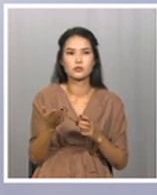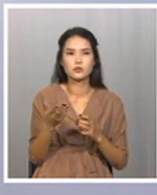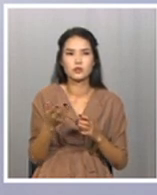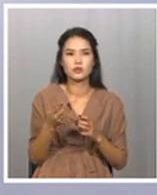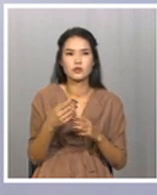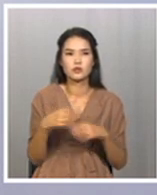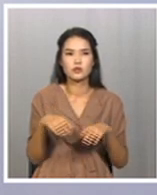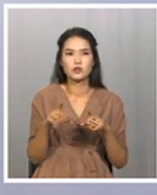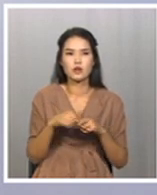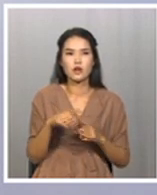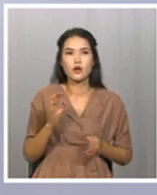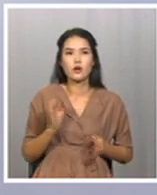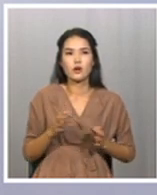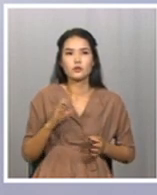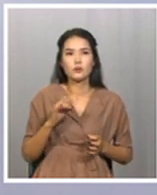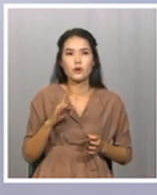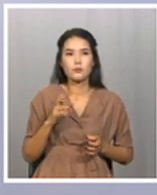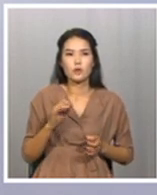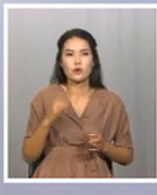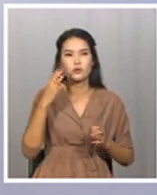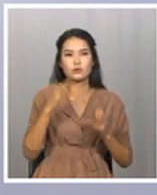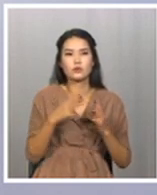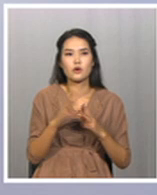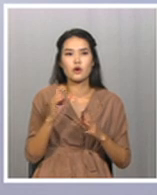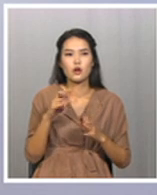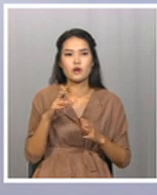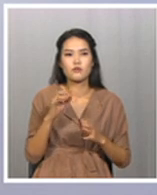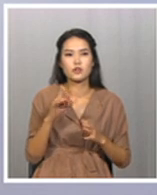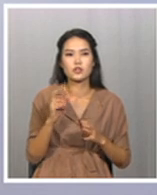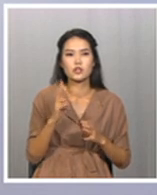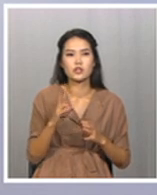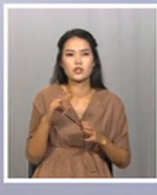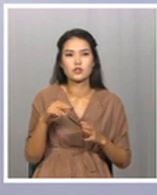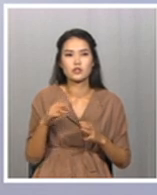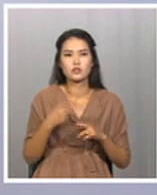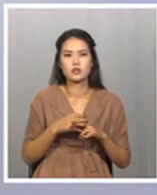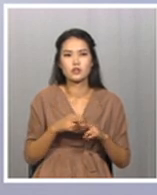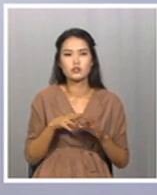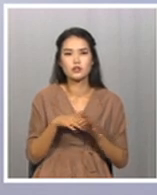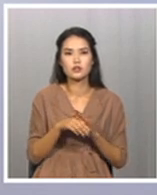және нормальдің бұрыштық коэффициентін k н деп белгілеп алсақ, енді осы